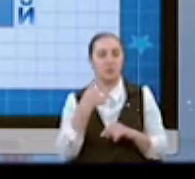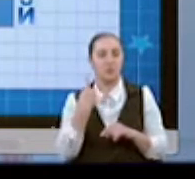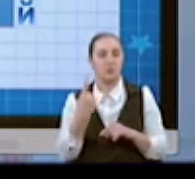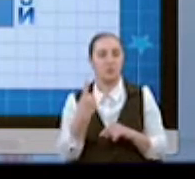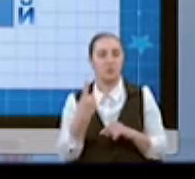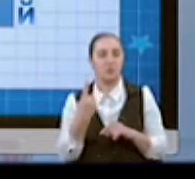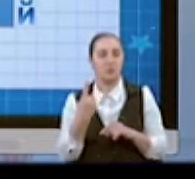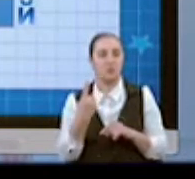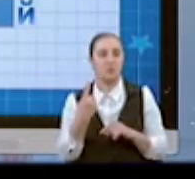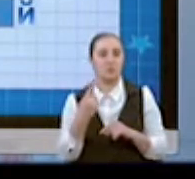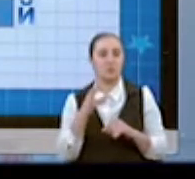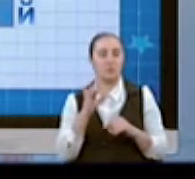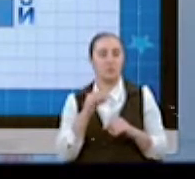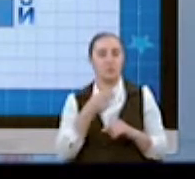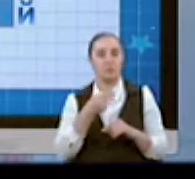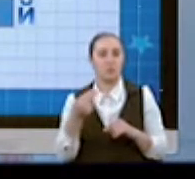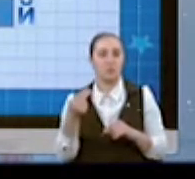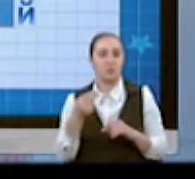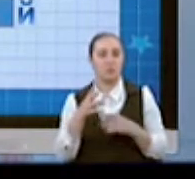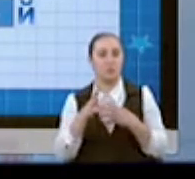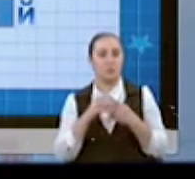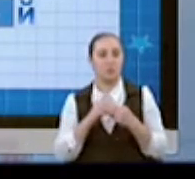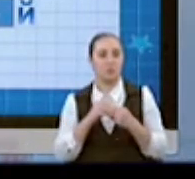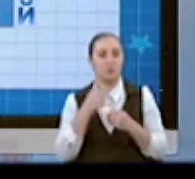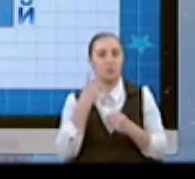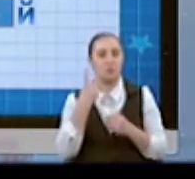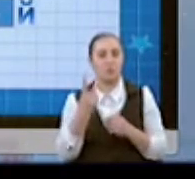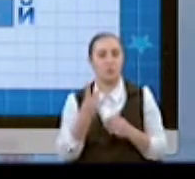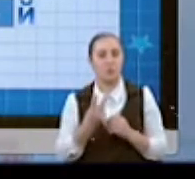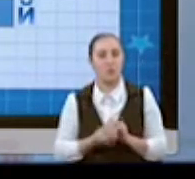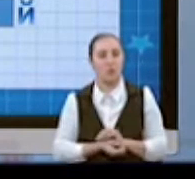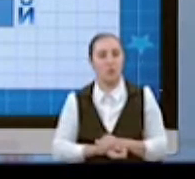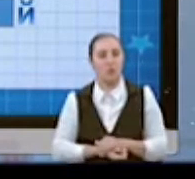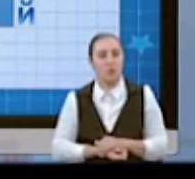1, и мы получаем с вами 2.